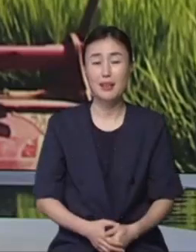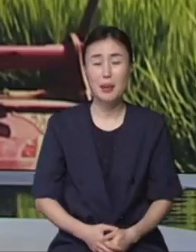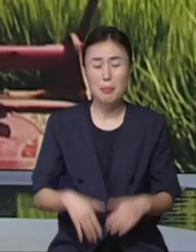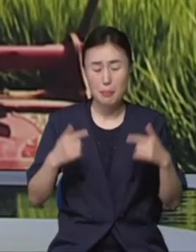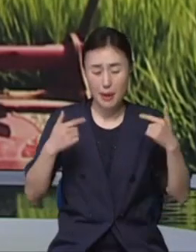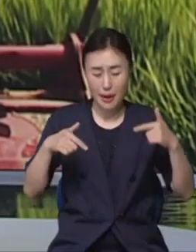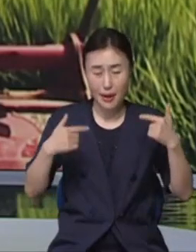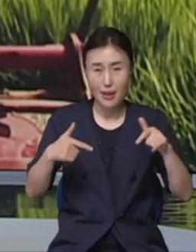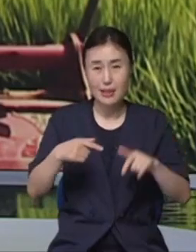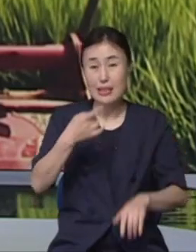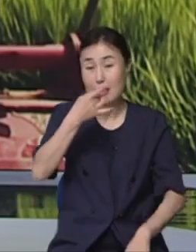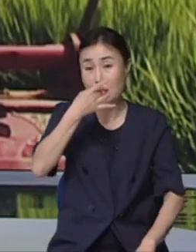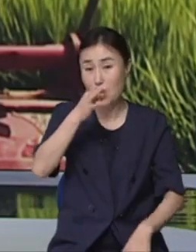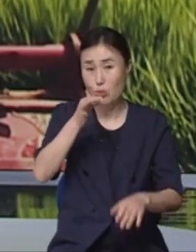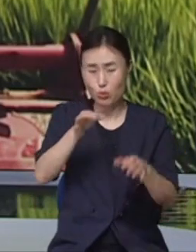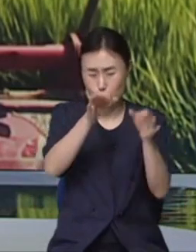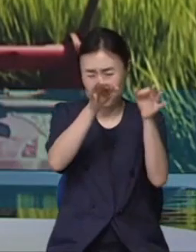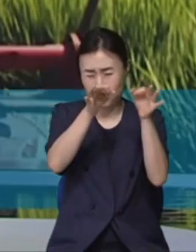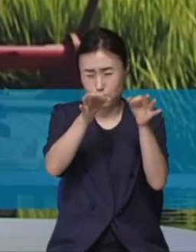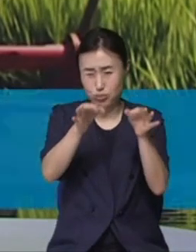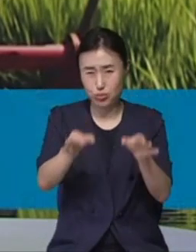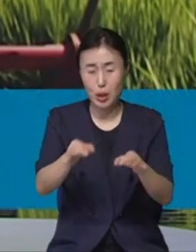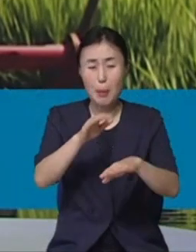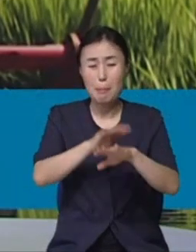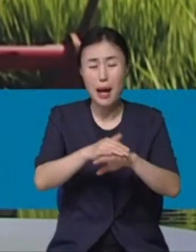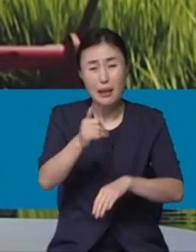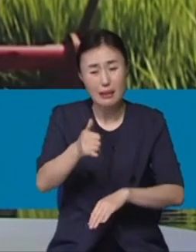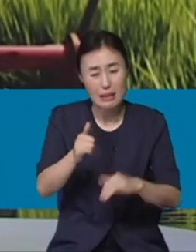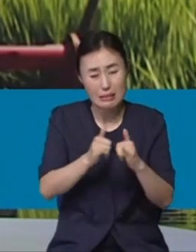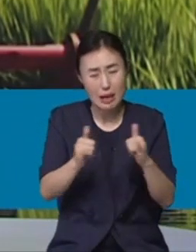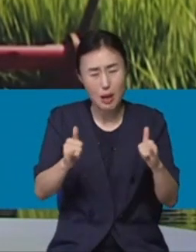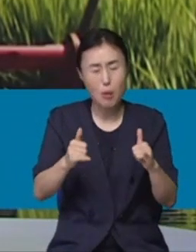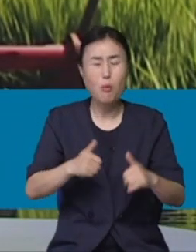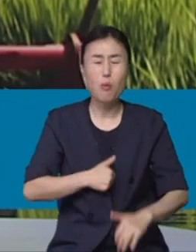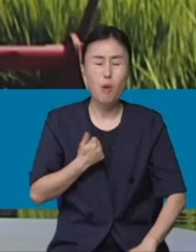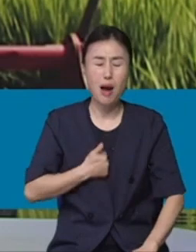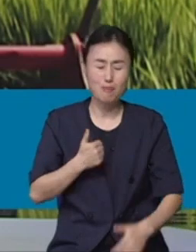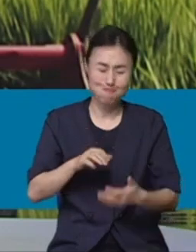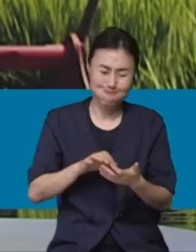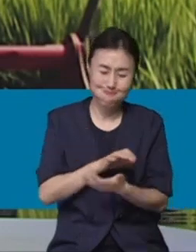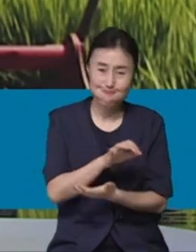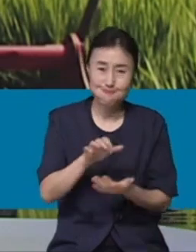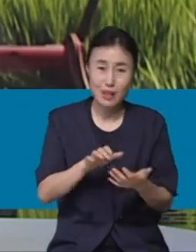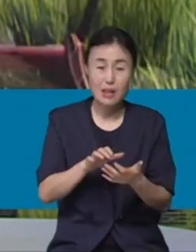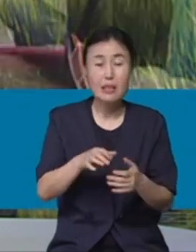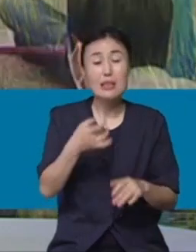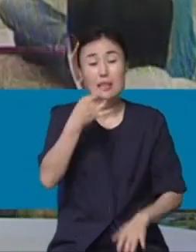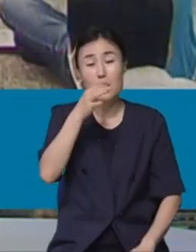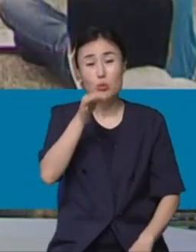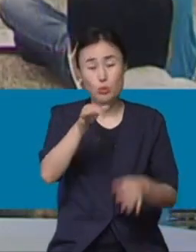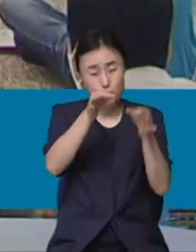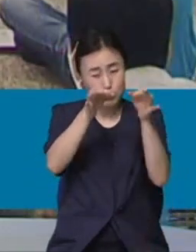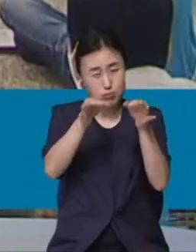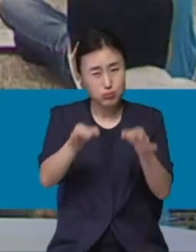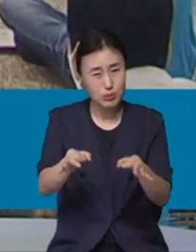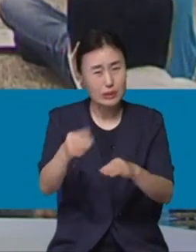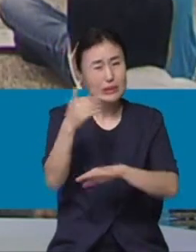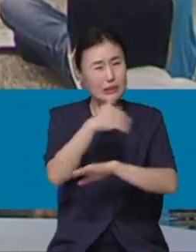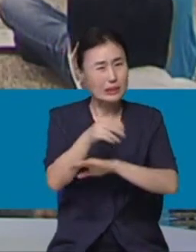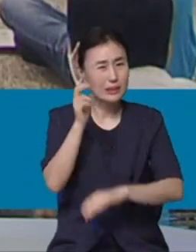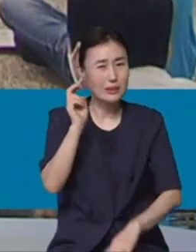하루가 멀다 하고 떨어지는 쌀값에 성남 농심이 들끓고 있습니다. 쌀값 폭락이 이미 예견됐고 실제로